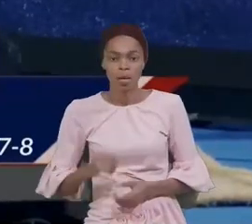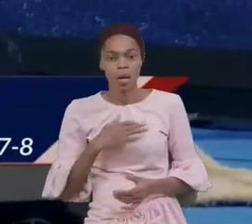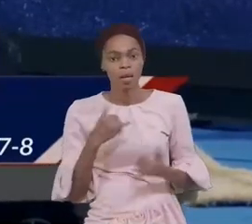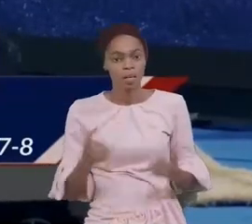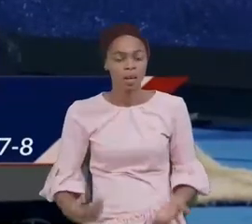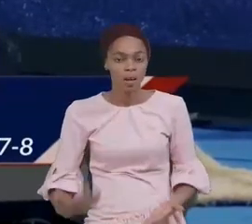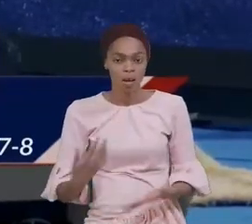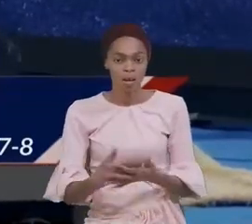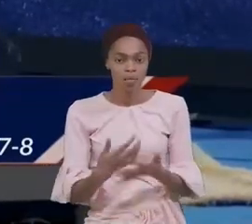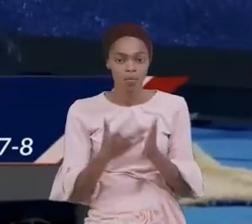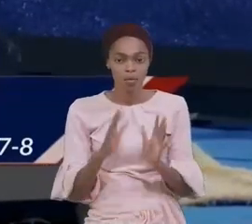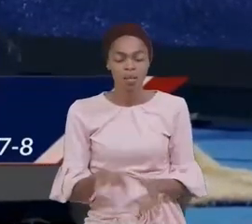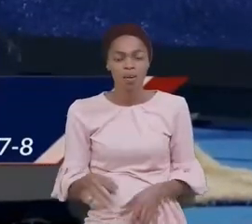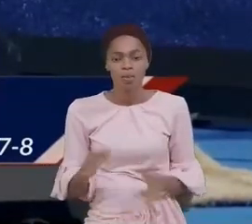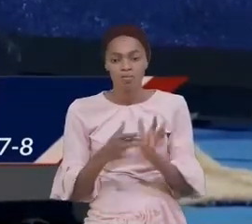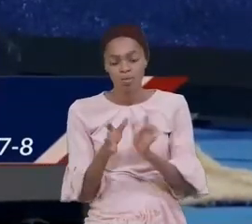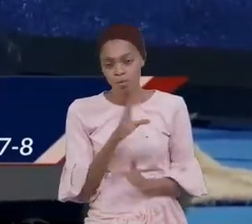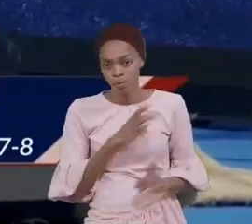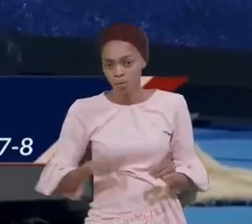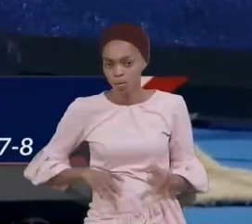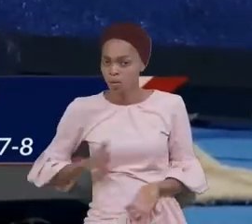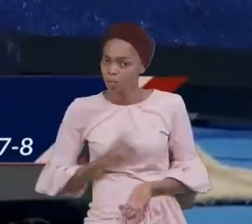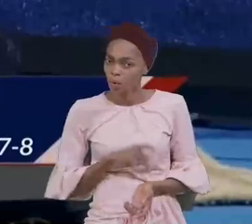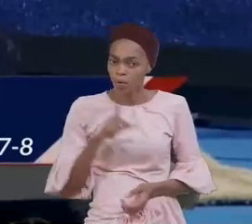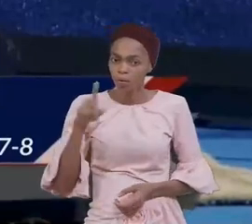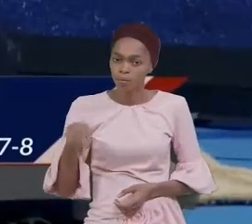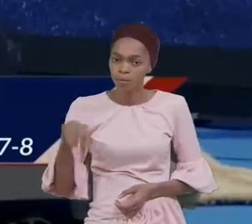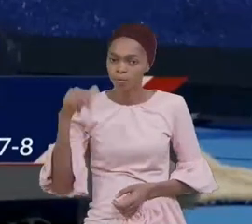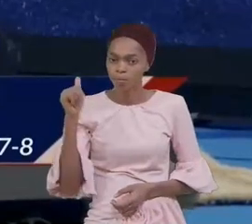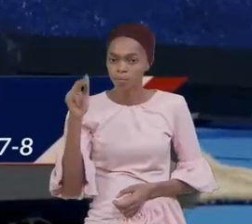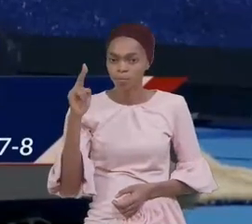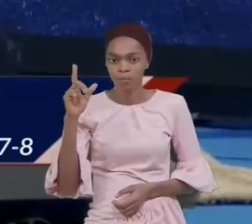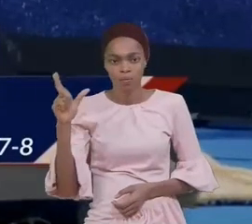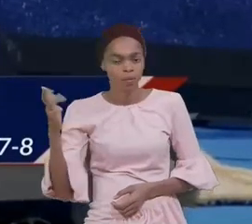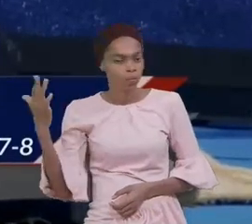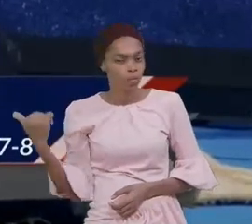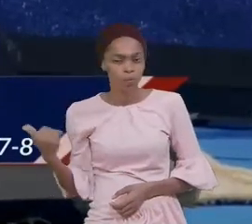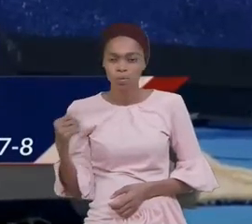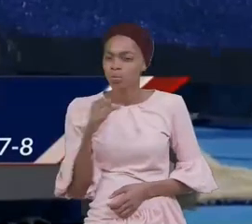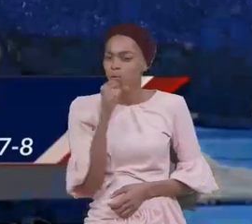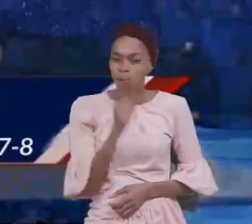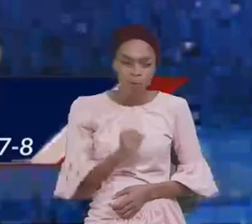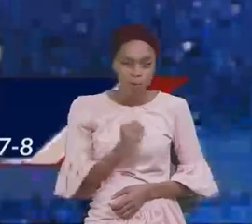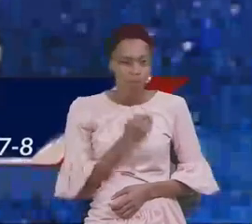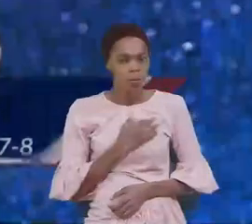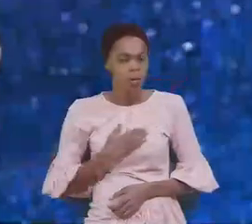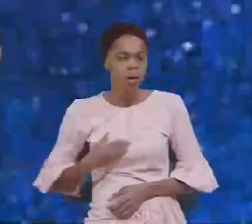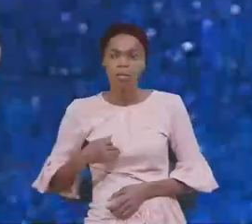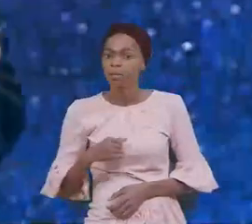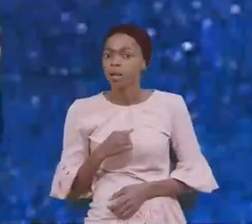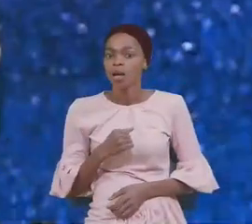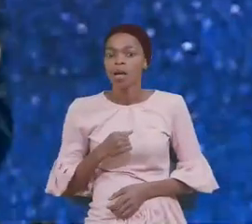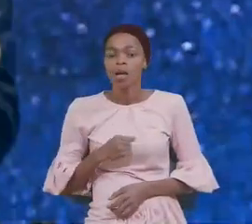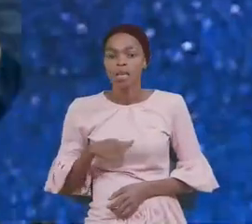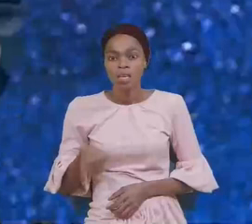de plus maintenant prisonnier de Jésus-Christ. Paul était âgé, un vieillard, cependant